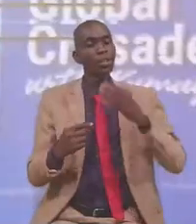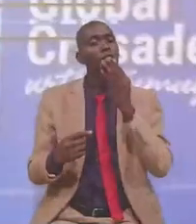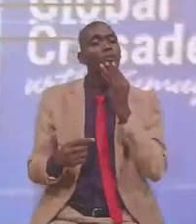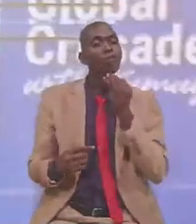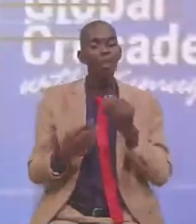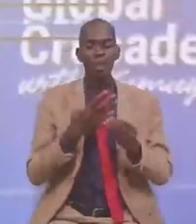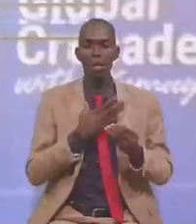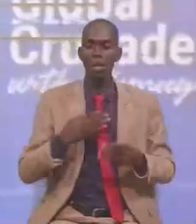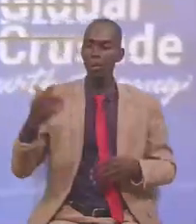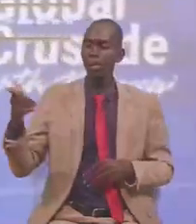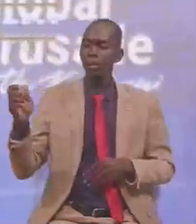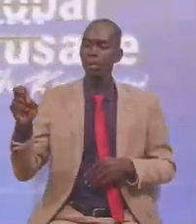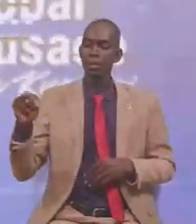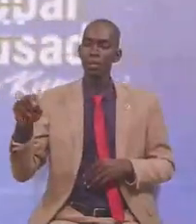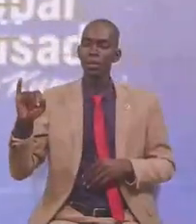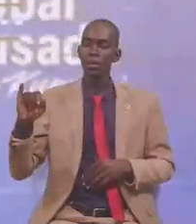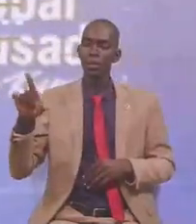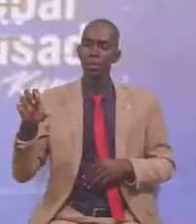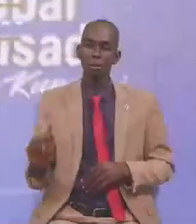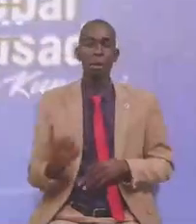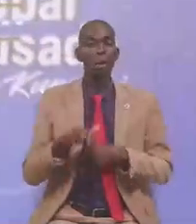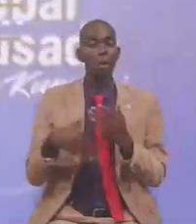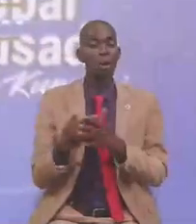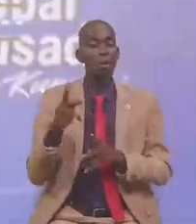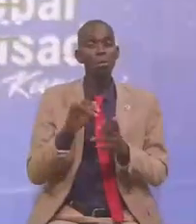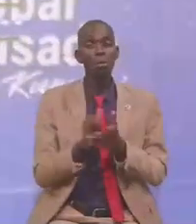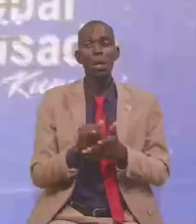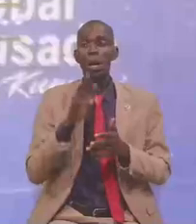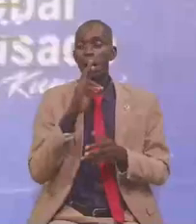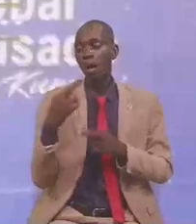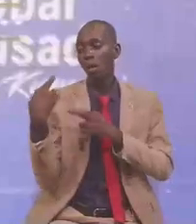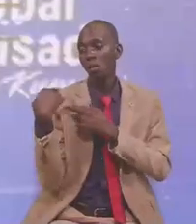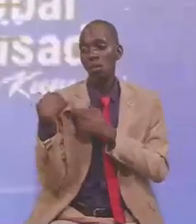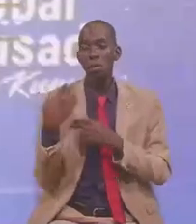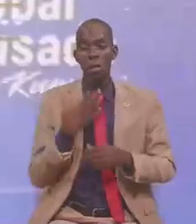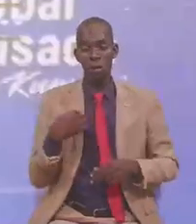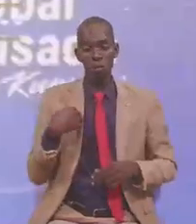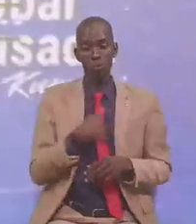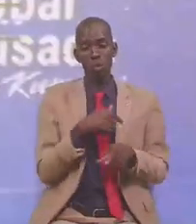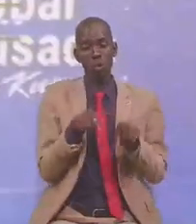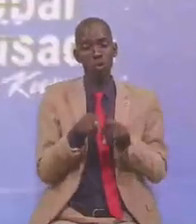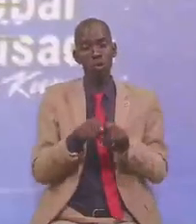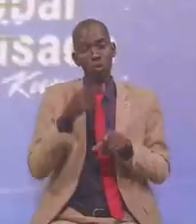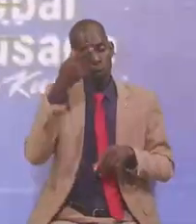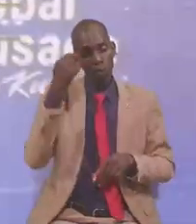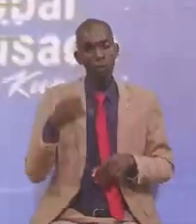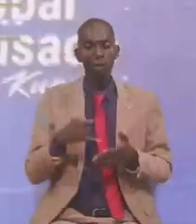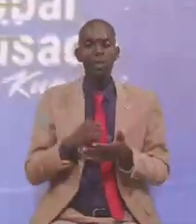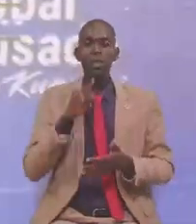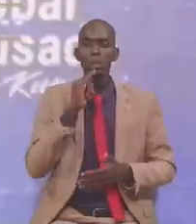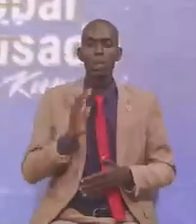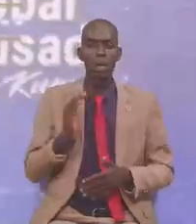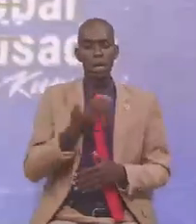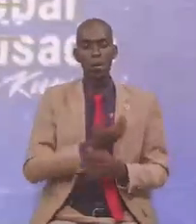païens, tous ceux qui sont responsables, nous aussi, parce que ce sont nos